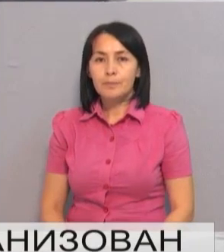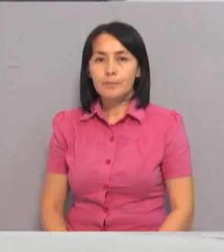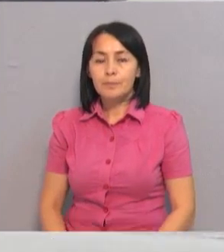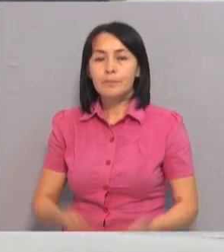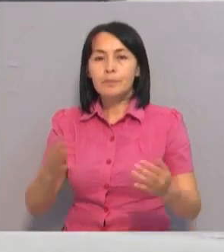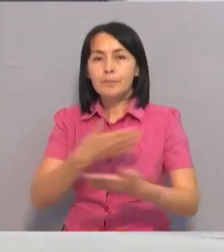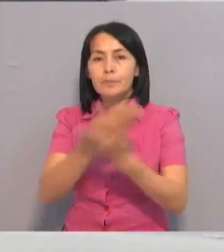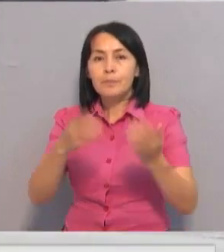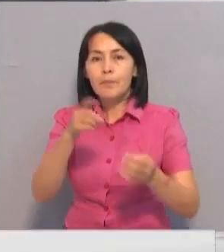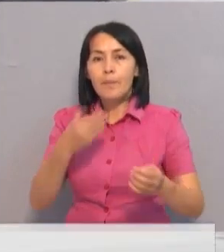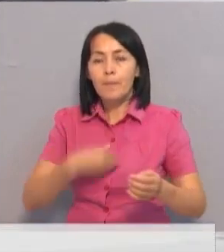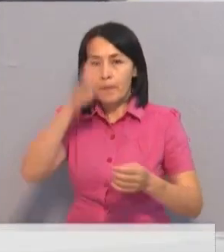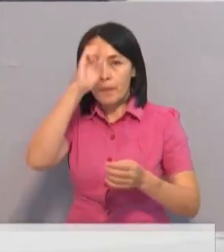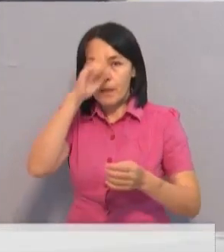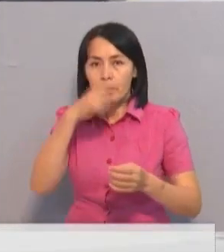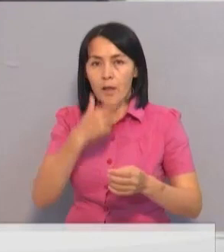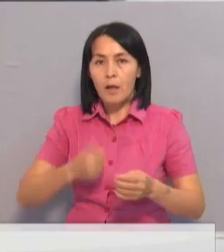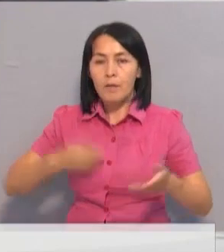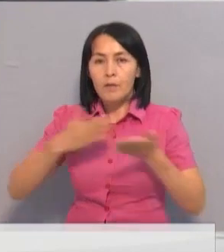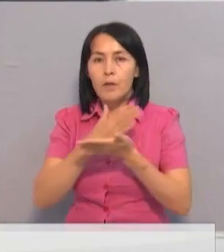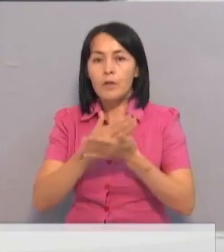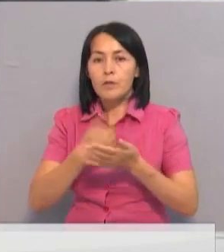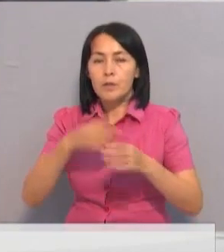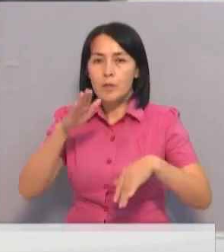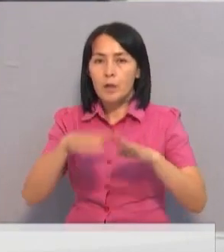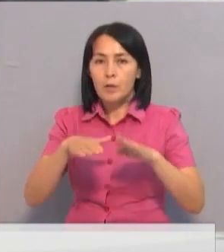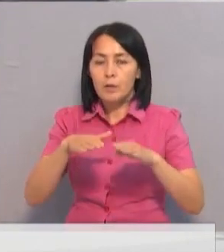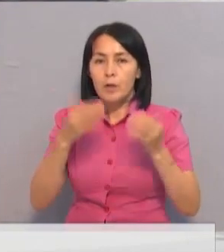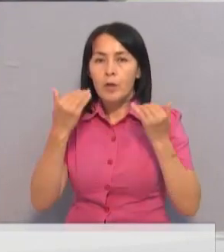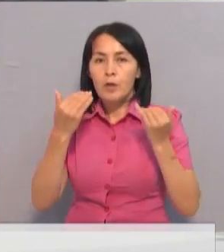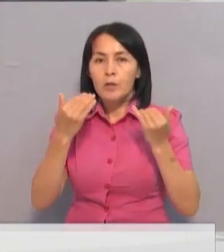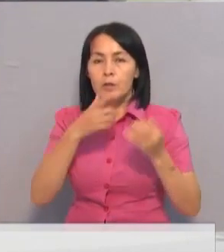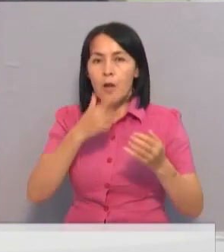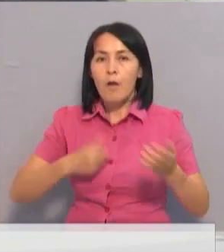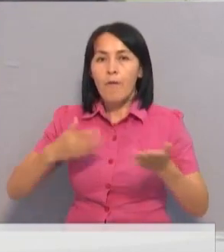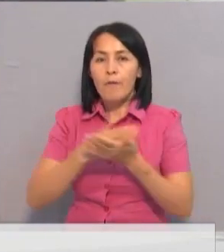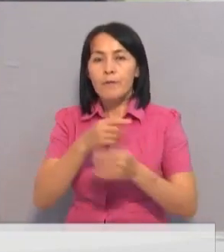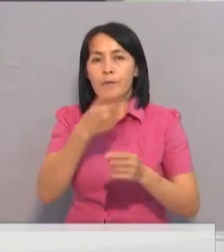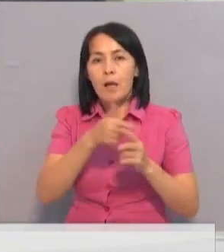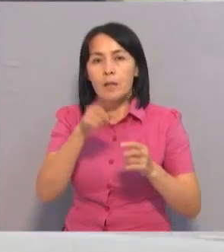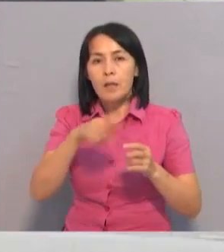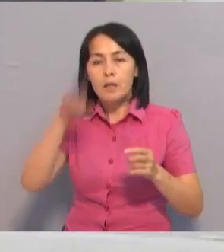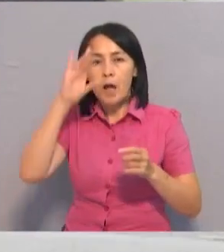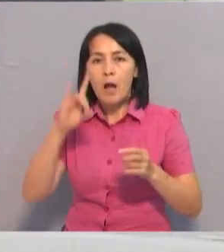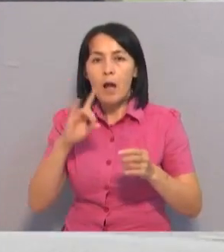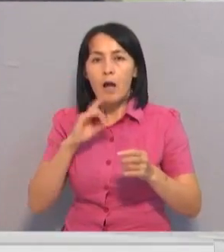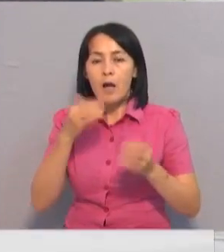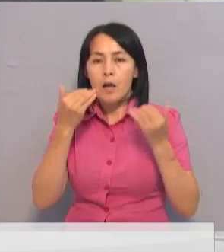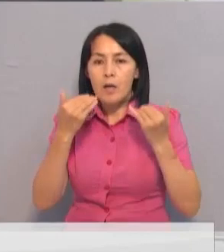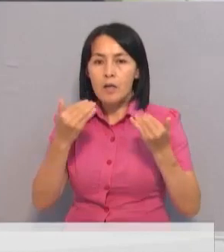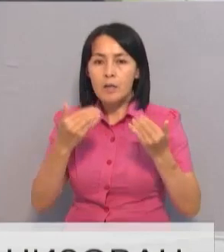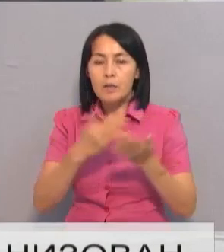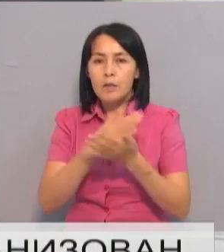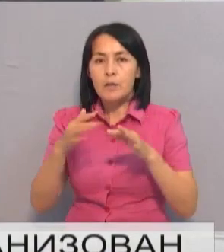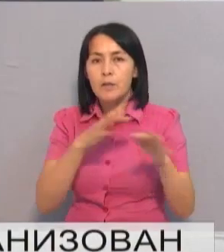Как и для всех граждан нашего государства, для военнослужащих оно имеет огромное значение, поскольку военнослужащие – это граждане Казахстана, жизнь и